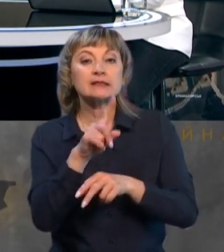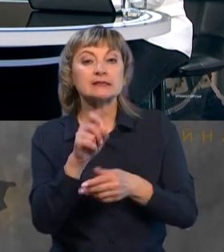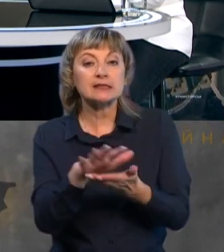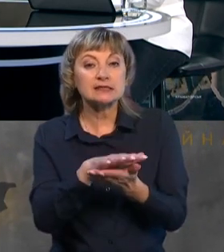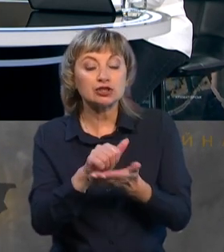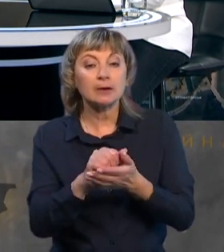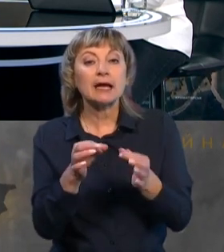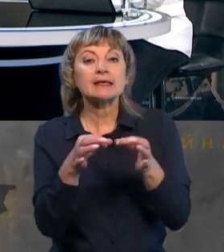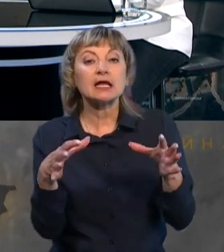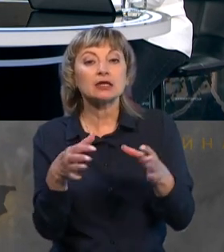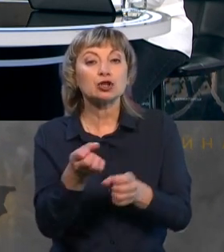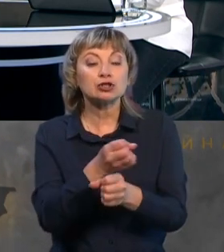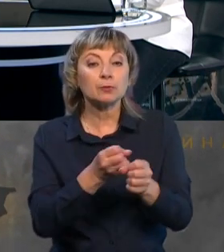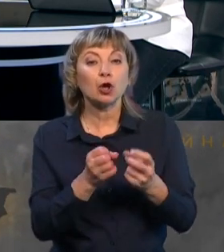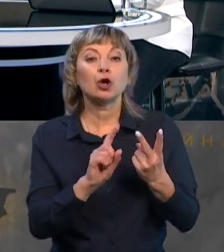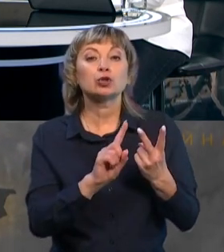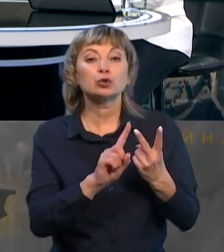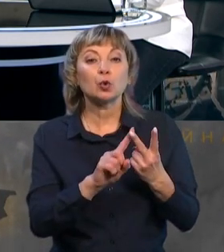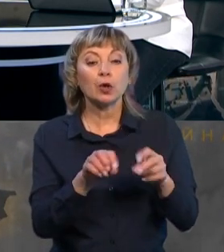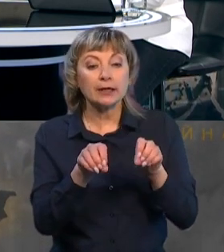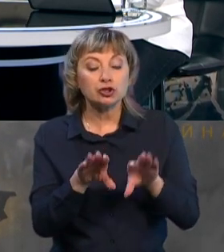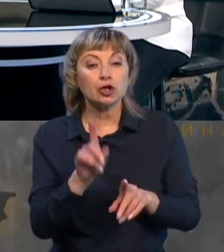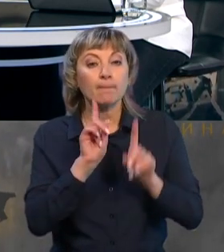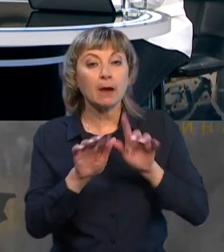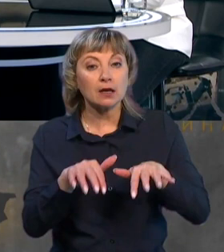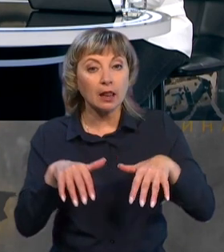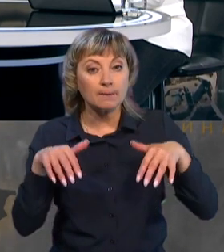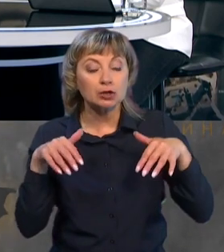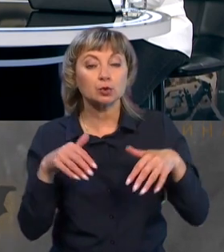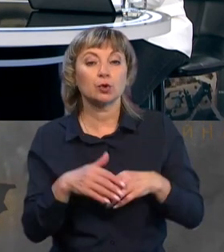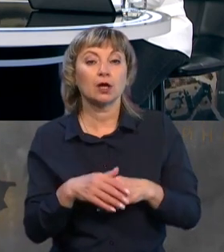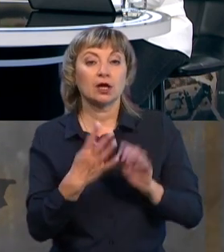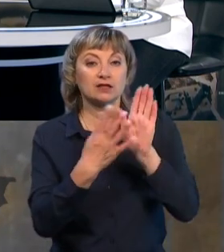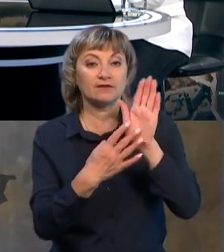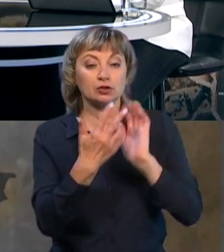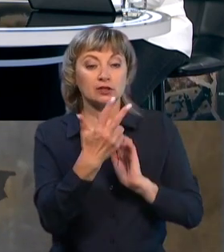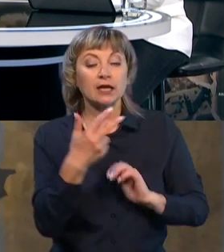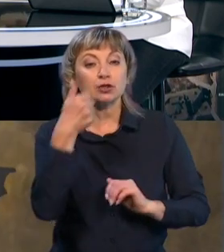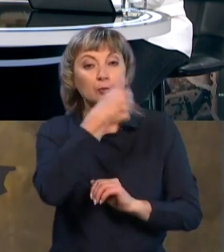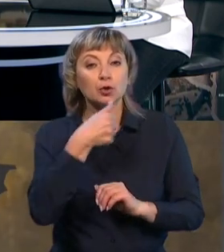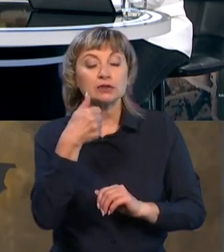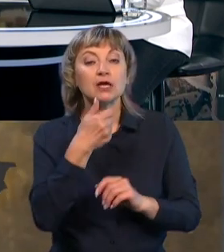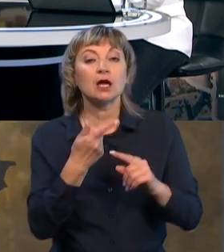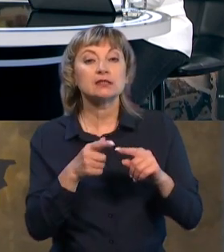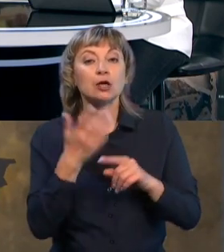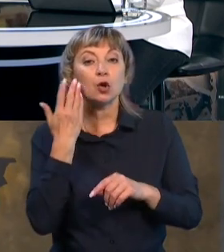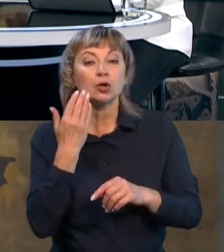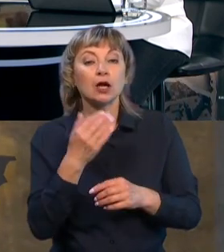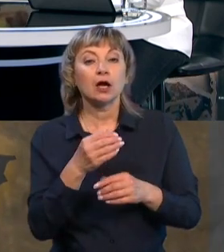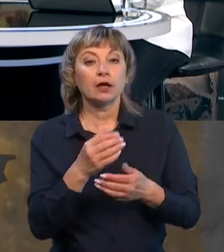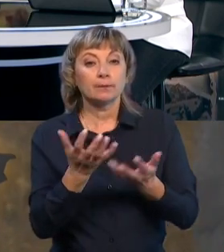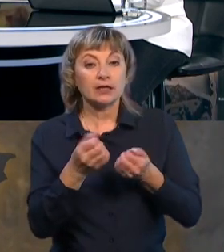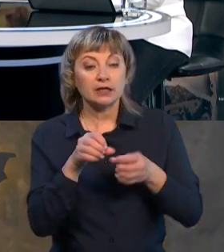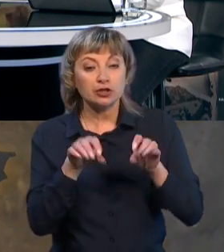ядерної зброї друга друге рішення парламенту В 93-му році це вже коли ратифікували